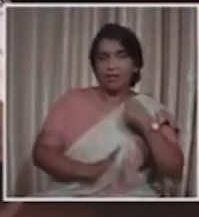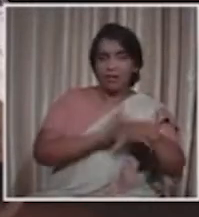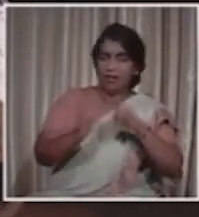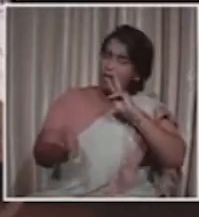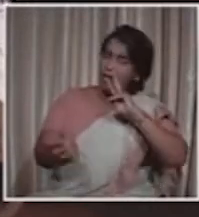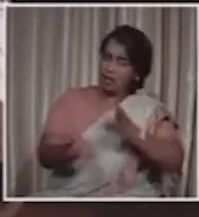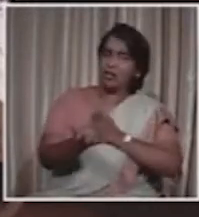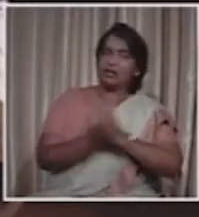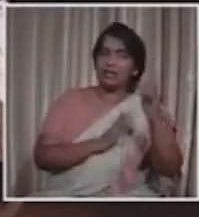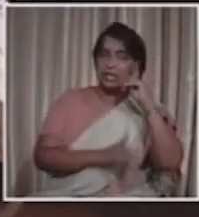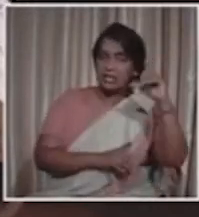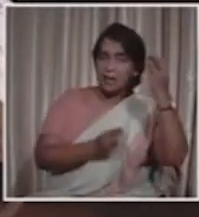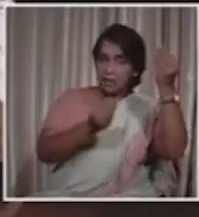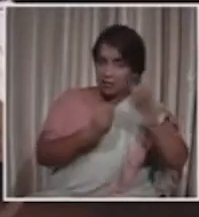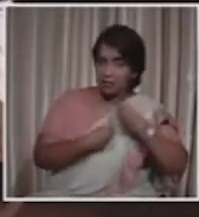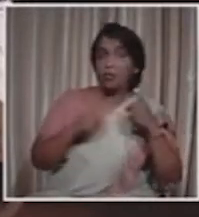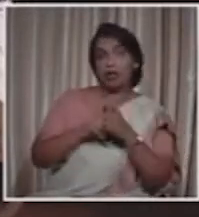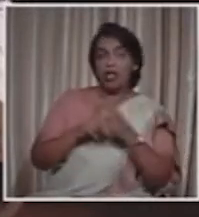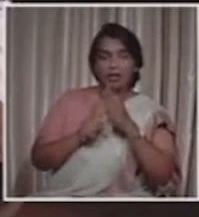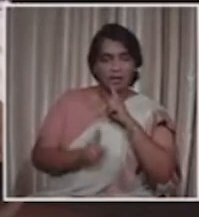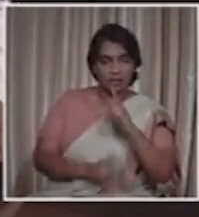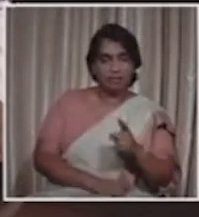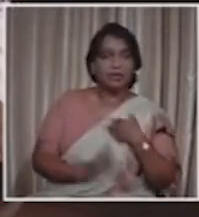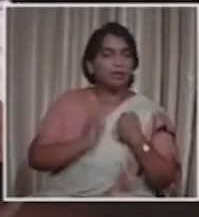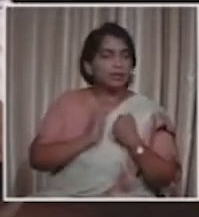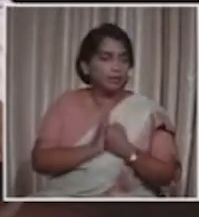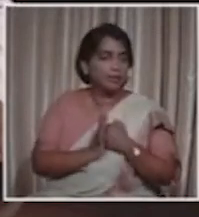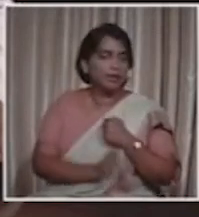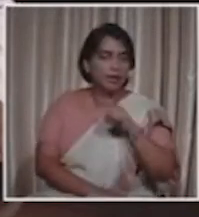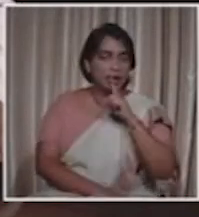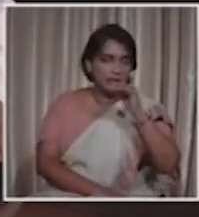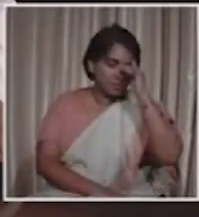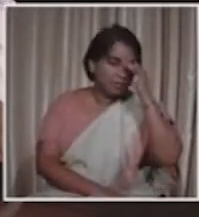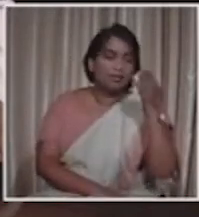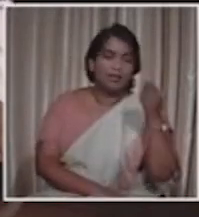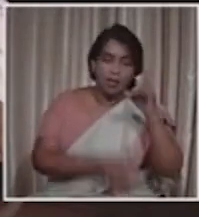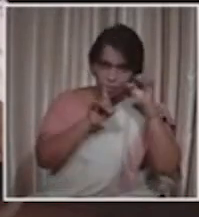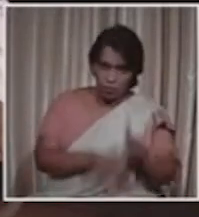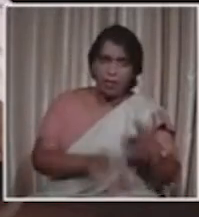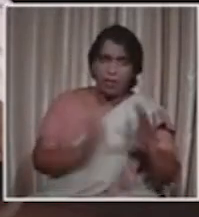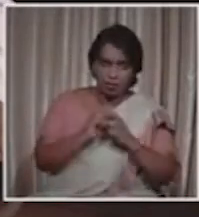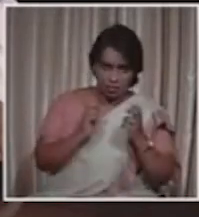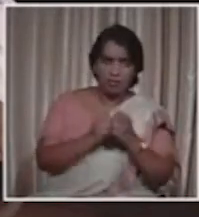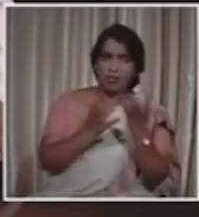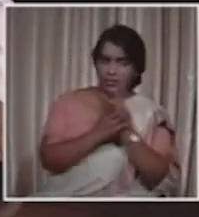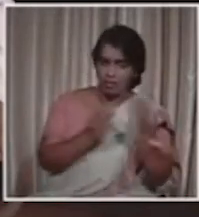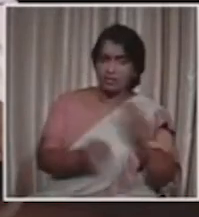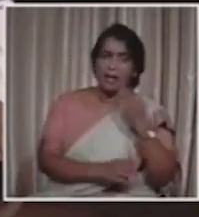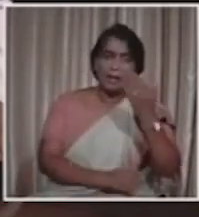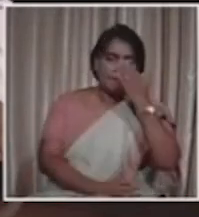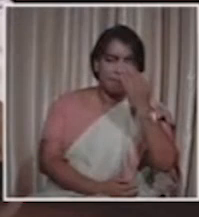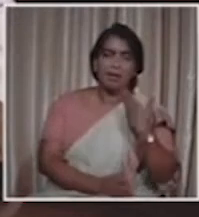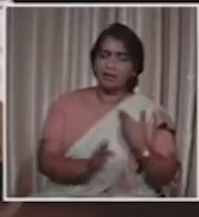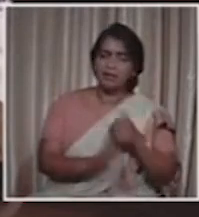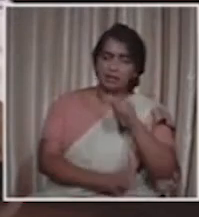නේද? මං අහන්න කැමතියි ගරු කතානායකතුමනි, මේවද දෙන විසඳුම්? කරුණා කරලා නැගිටලා